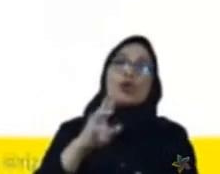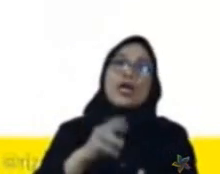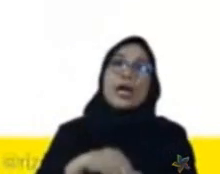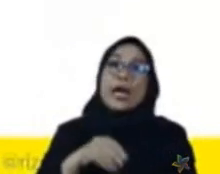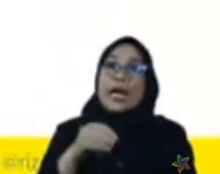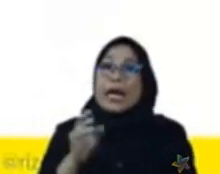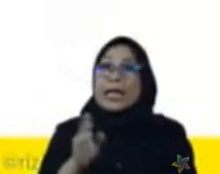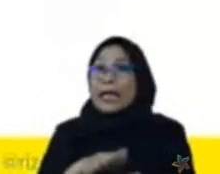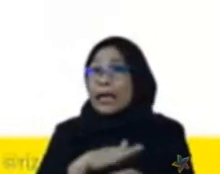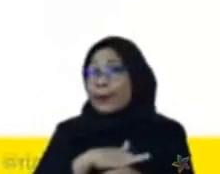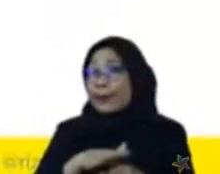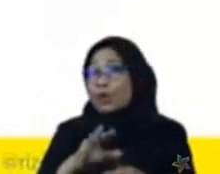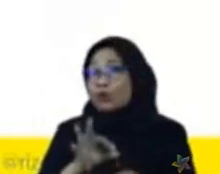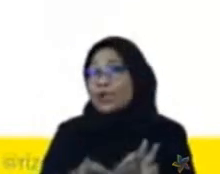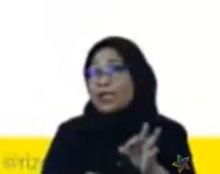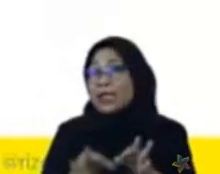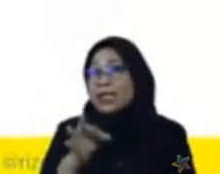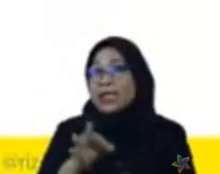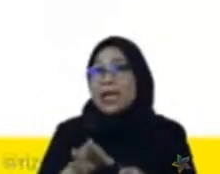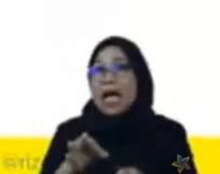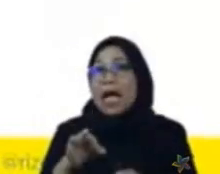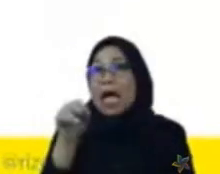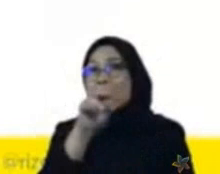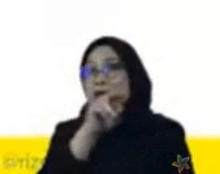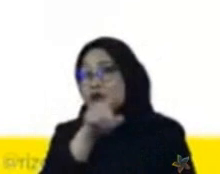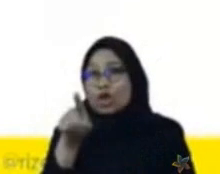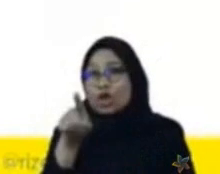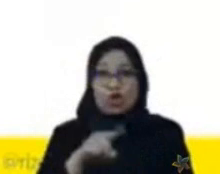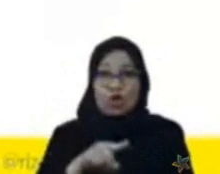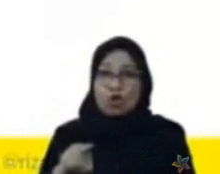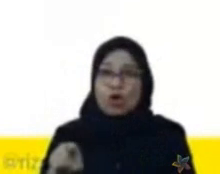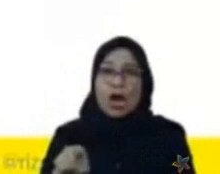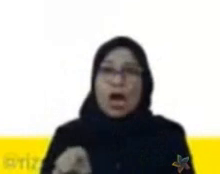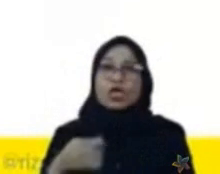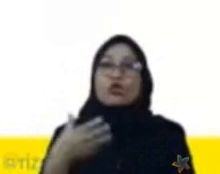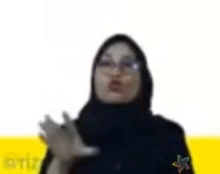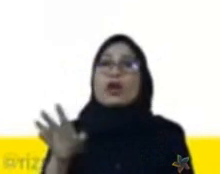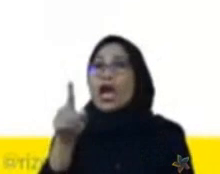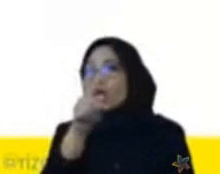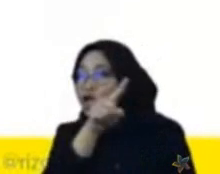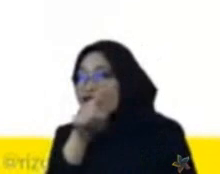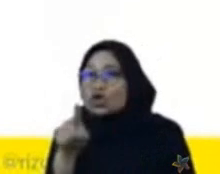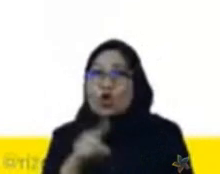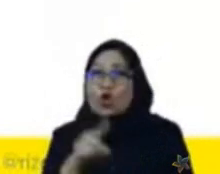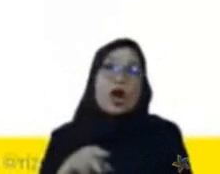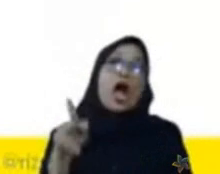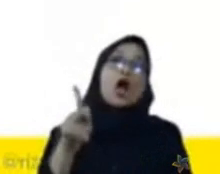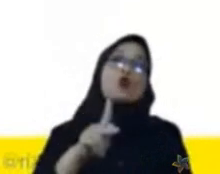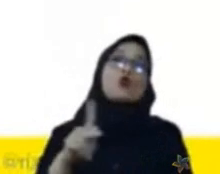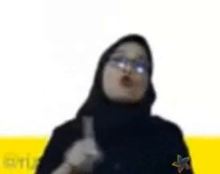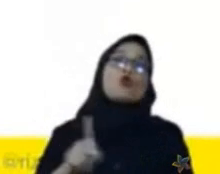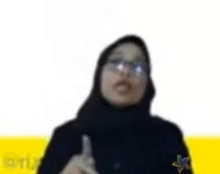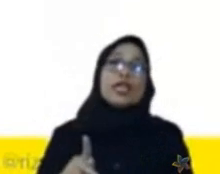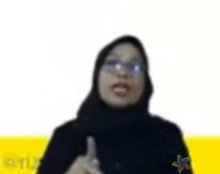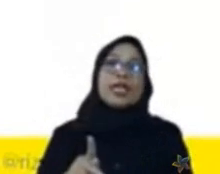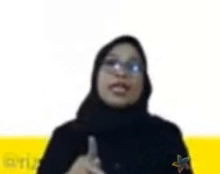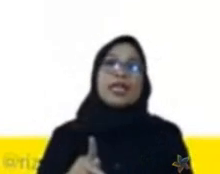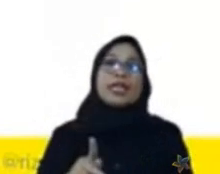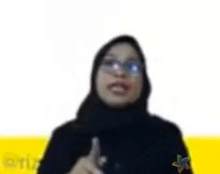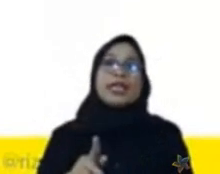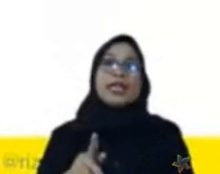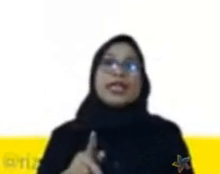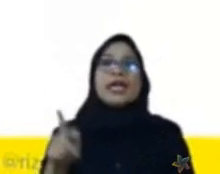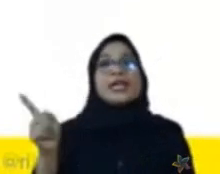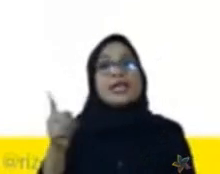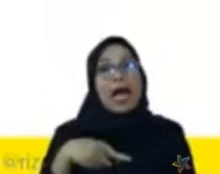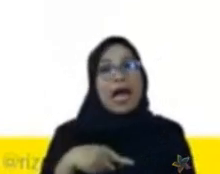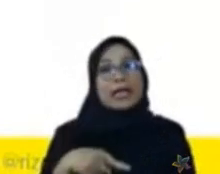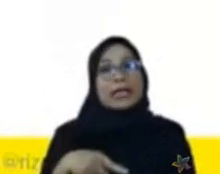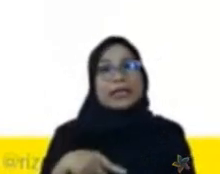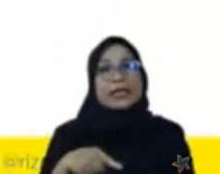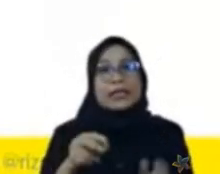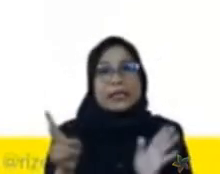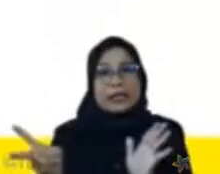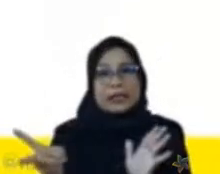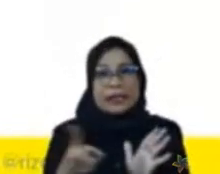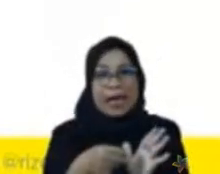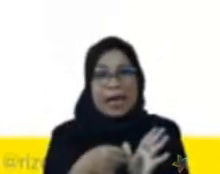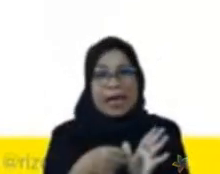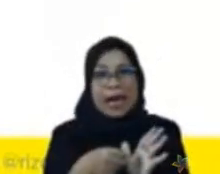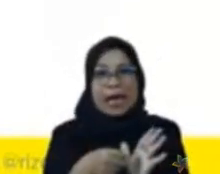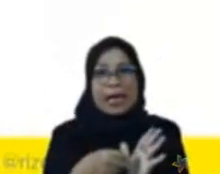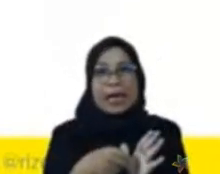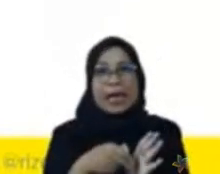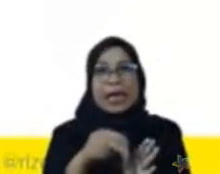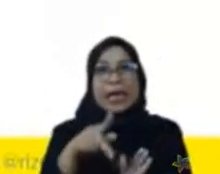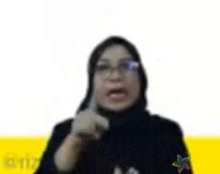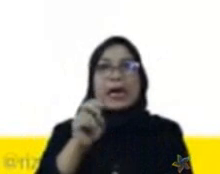jika zonanya sudah zona kuning minimal ya, berdasarkan siaran pers kemarin, atau